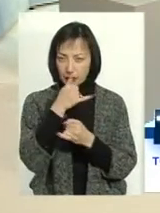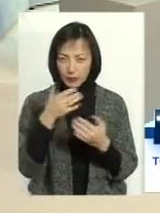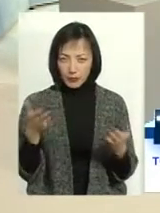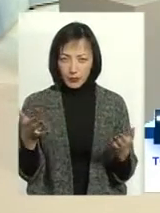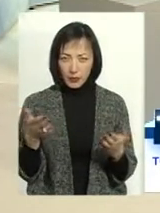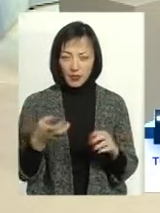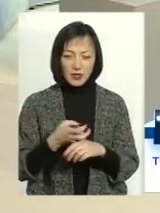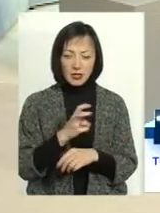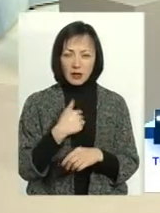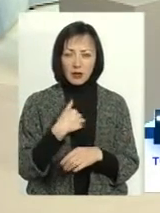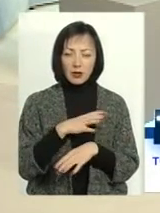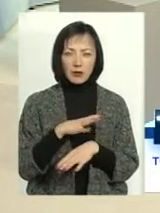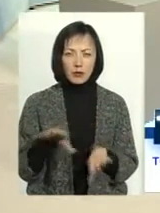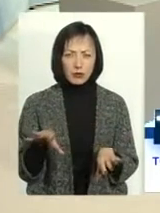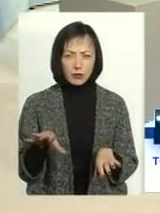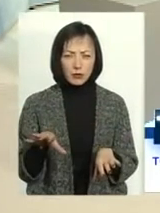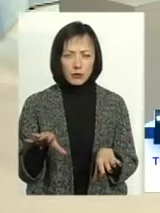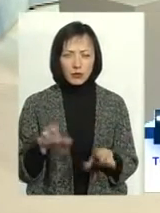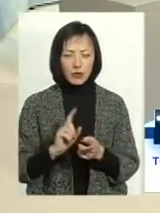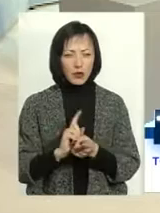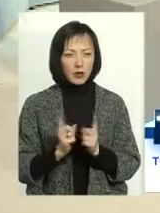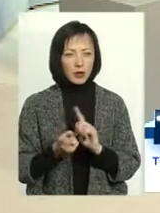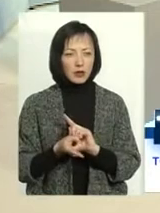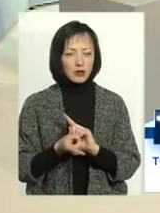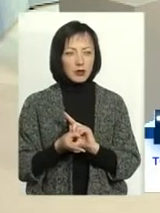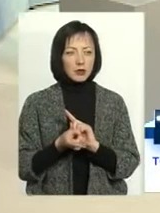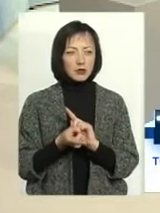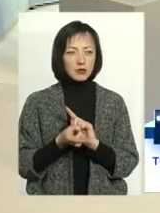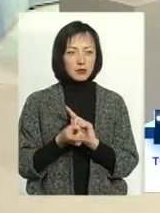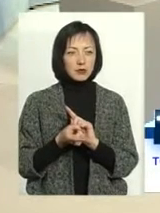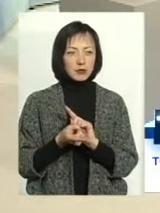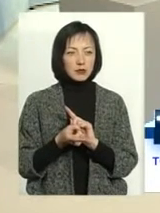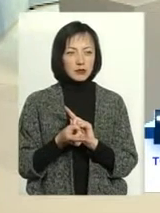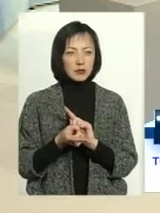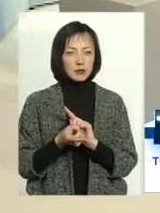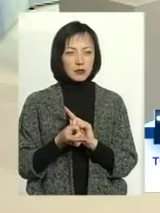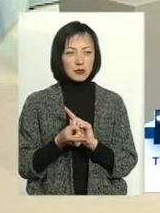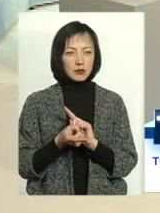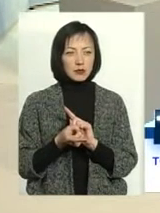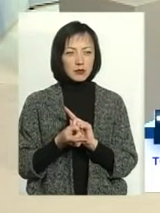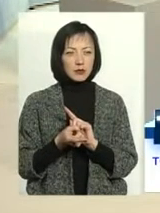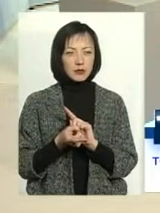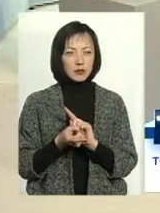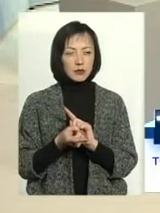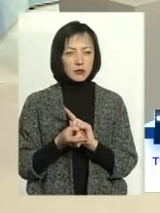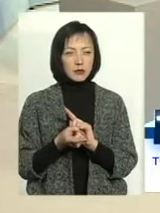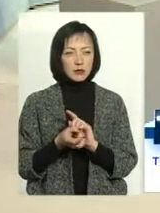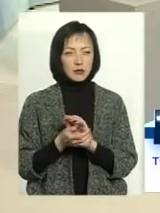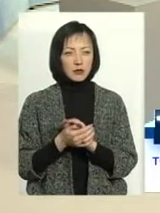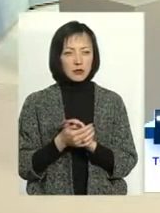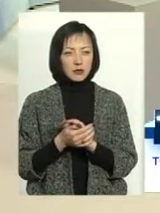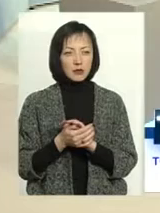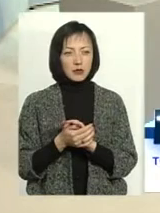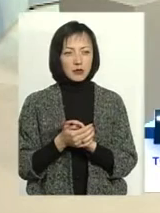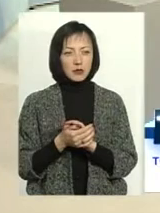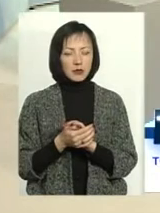відсуляв, наоборот. В общем-то, хотіли допомогти мені, щоб мене звідти